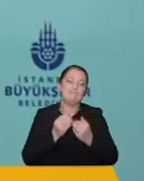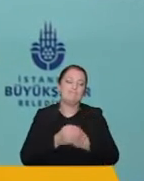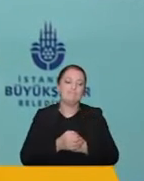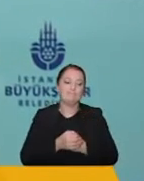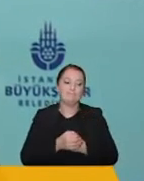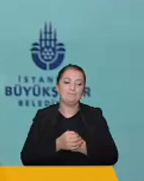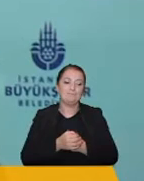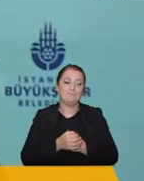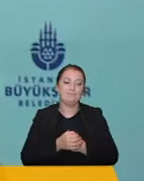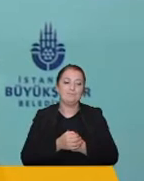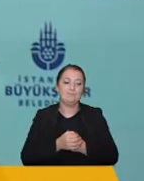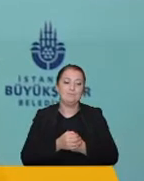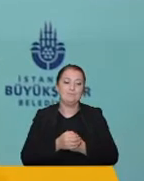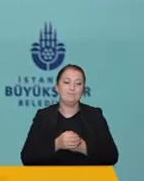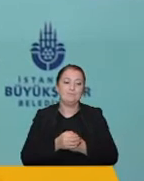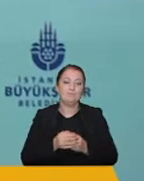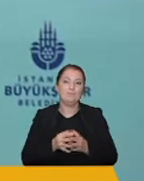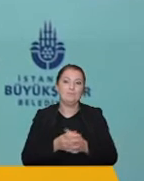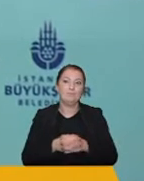olsunlar.